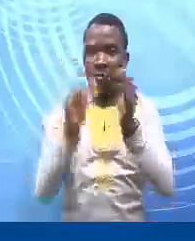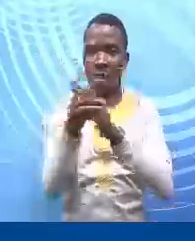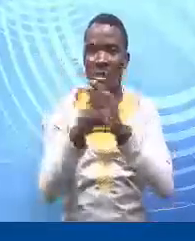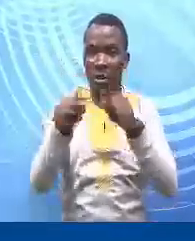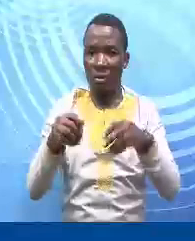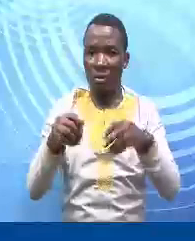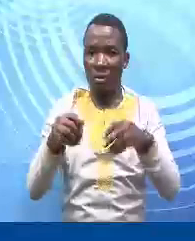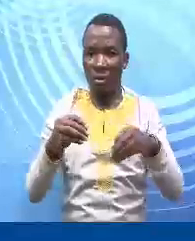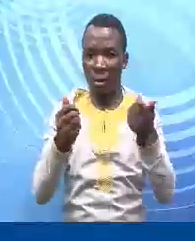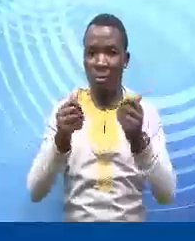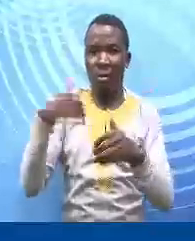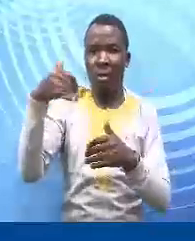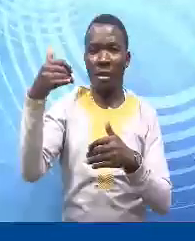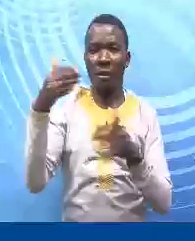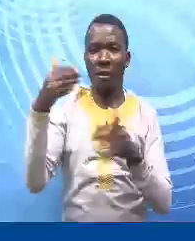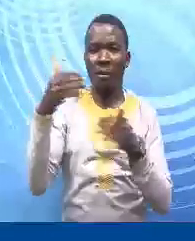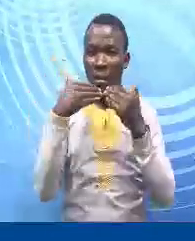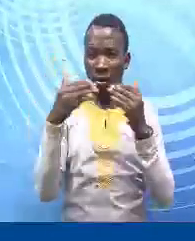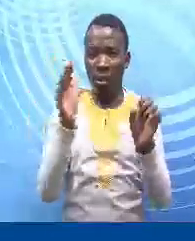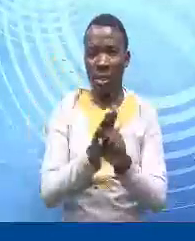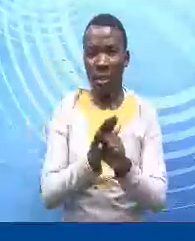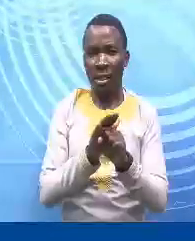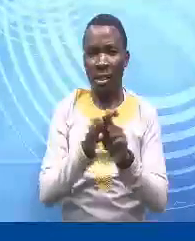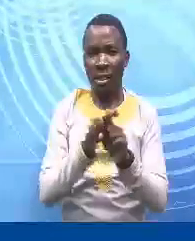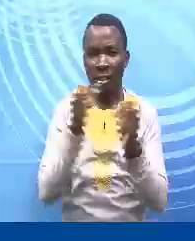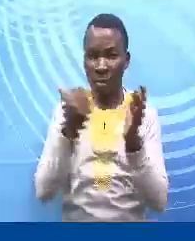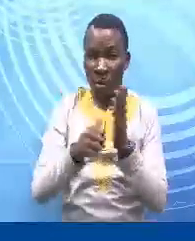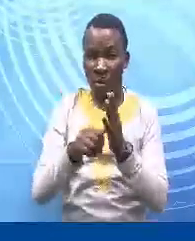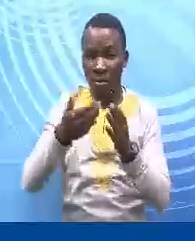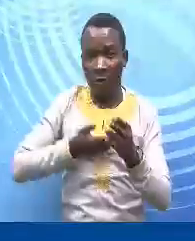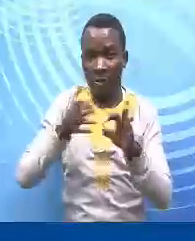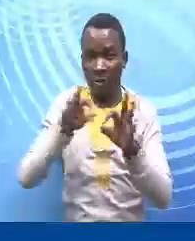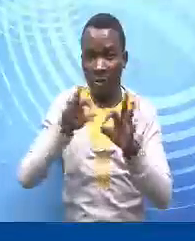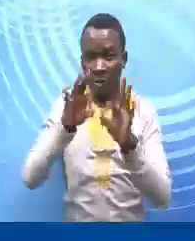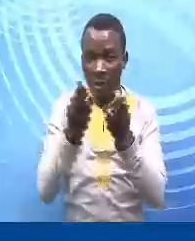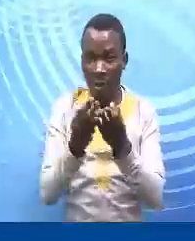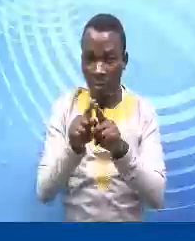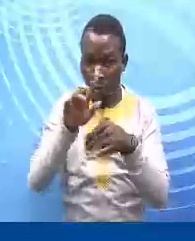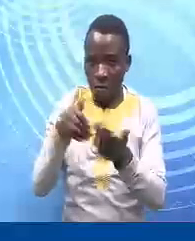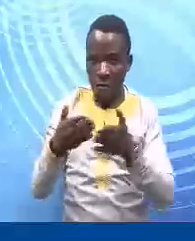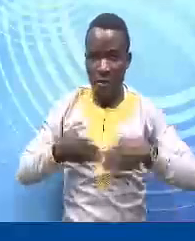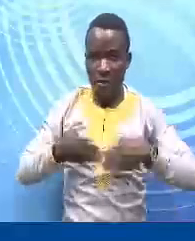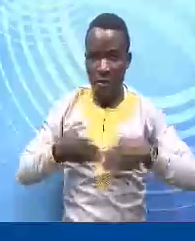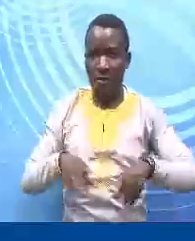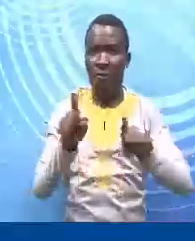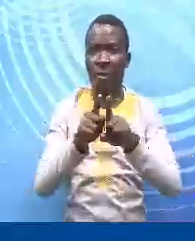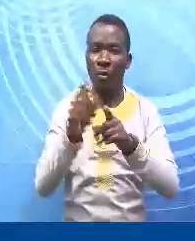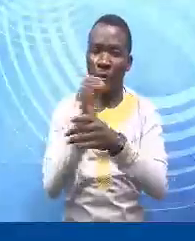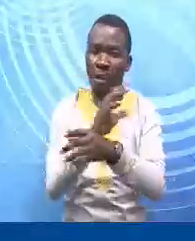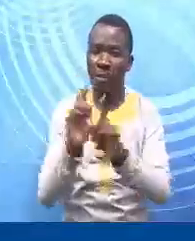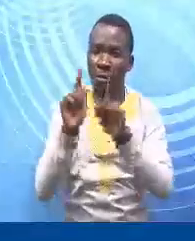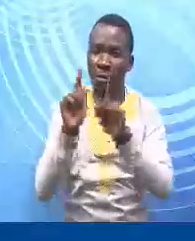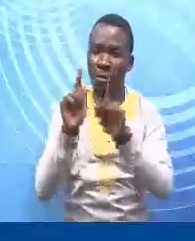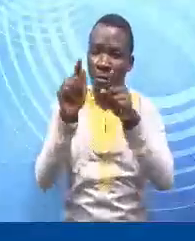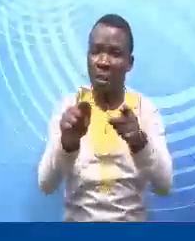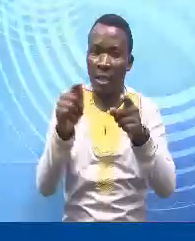burundu murakoze cyane ibibazo bafitanye nk'imiryango nk'uko bavukana twabagiriye inama yo kugana inkiko